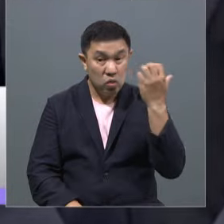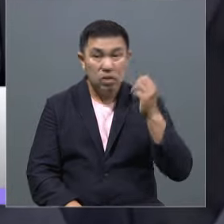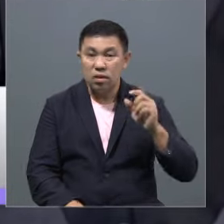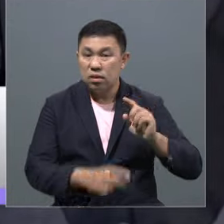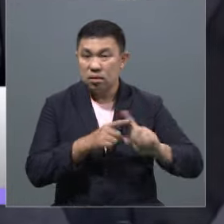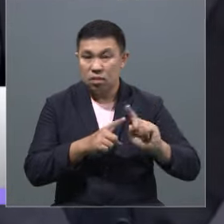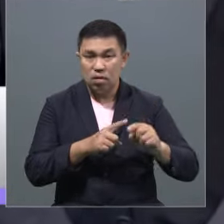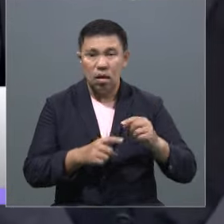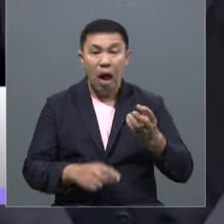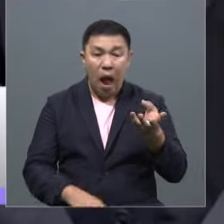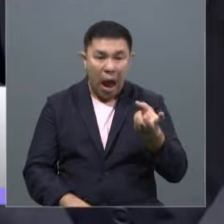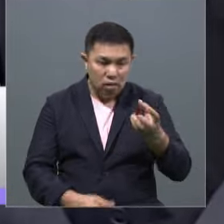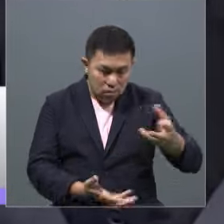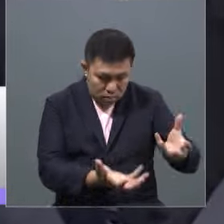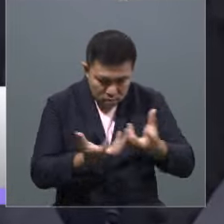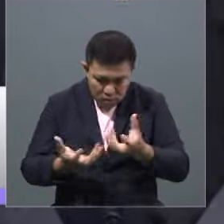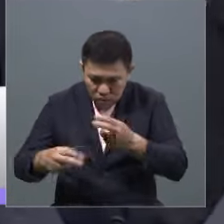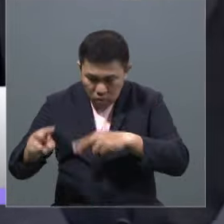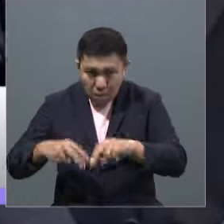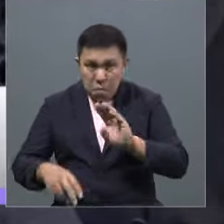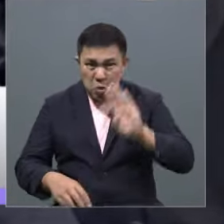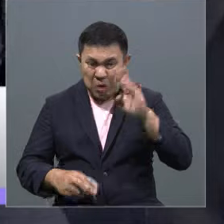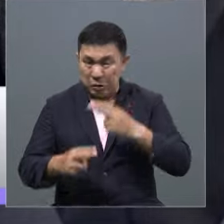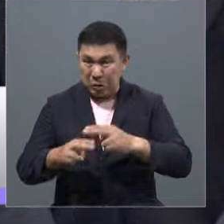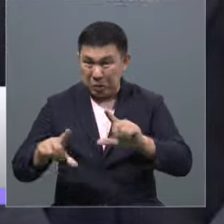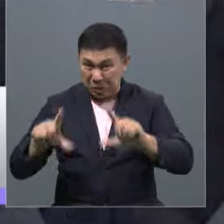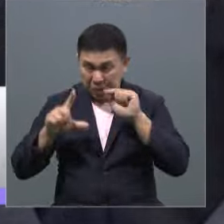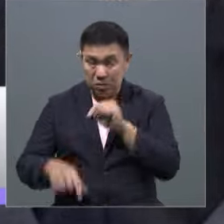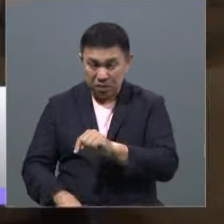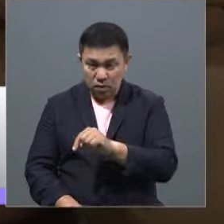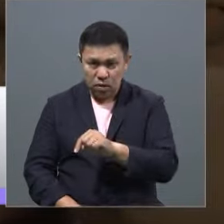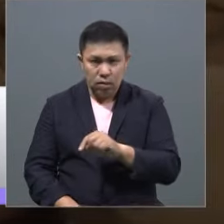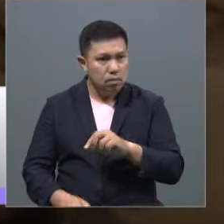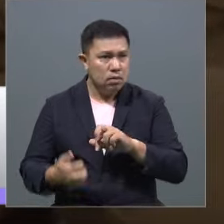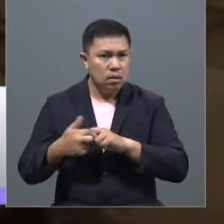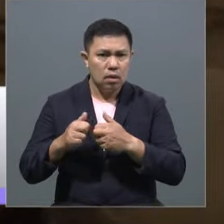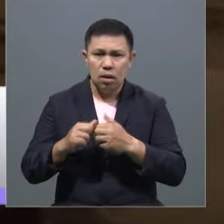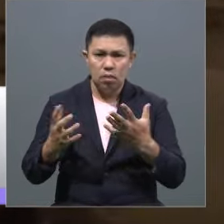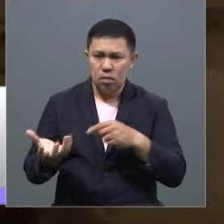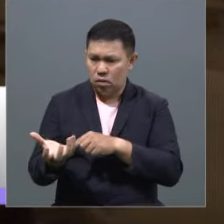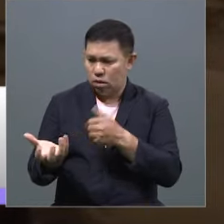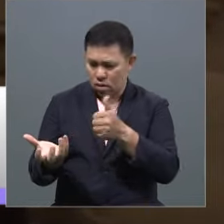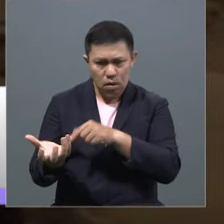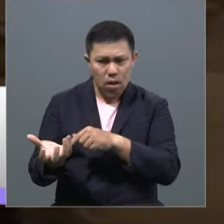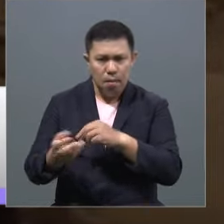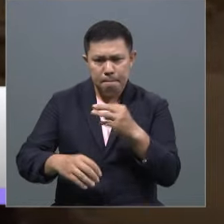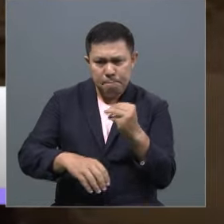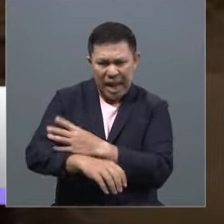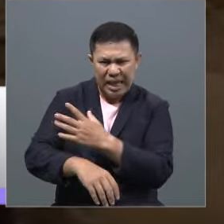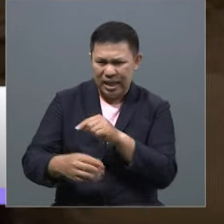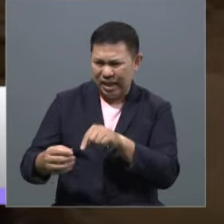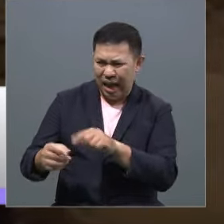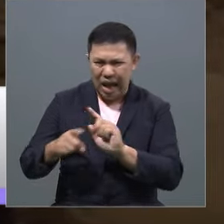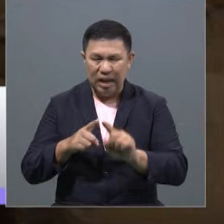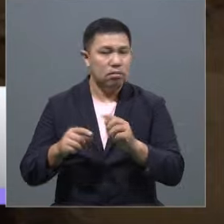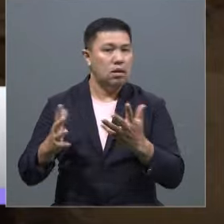ฮะได้นำข้าวไปตรวจสอบในบริษัทชั้นนำแล้วผลออกมาเนี่ยไม่มีปัญหาอะไรเลยนะไม่มีศาลก่อมเร็งอะไรอย่างที่เป็นข่าวก่อน